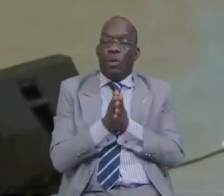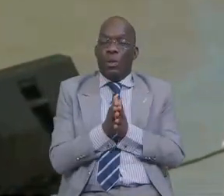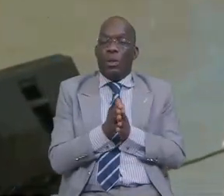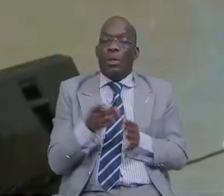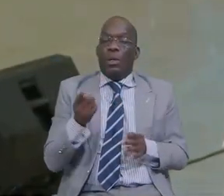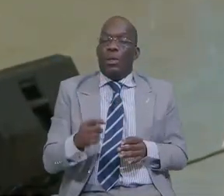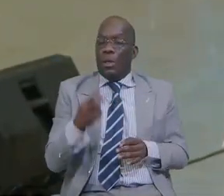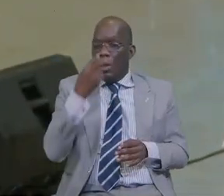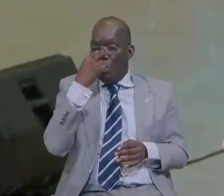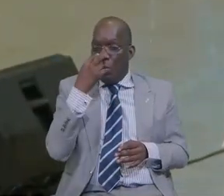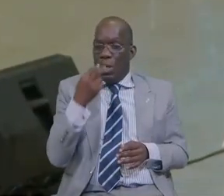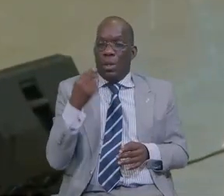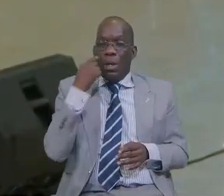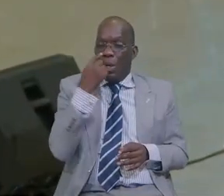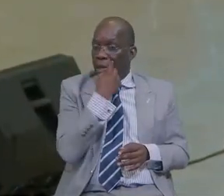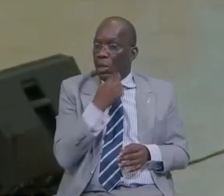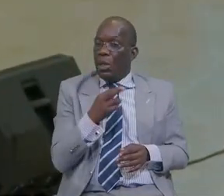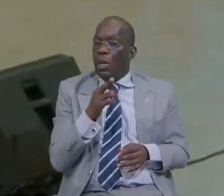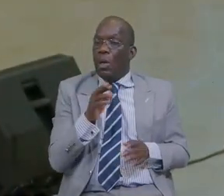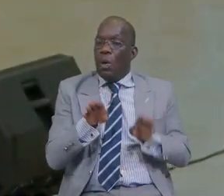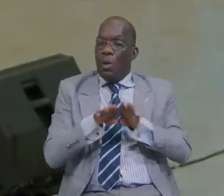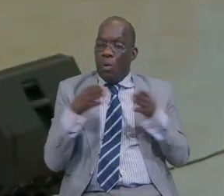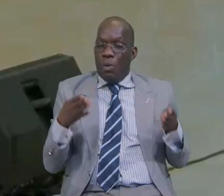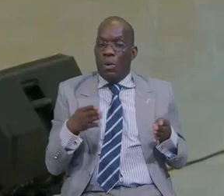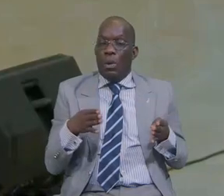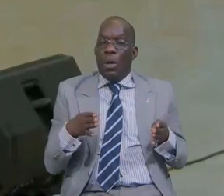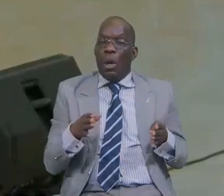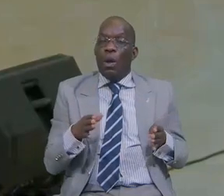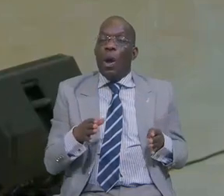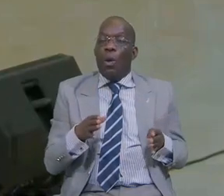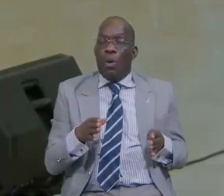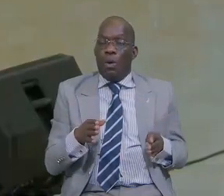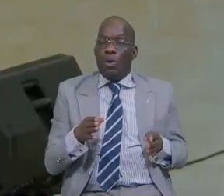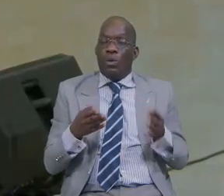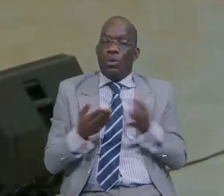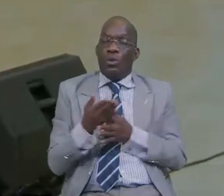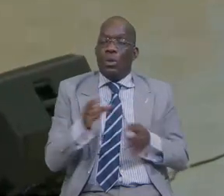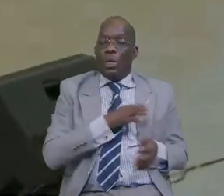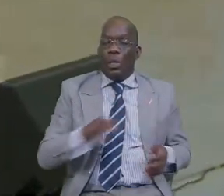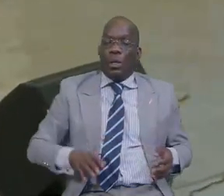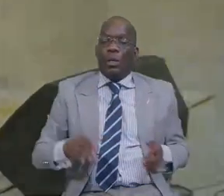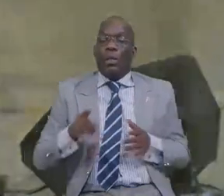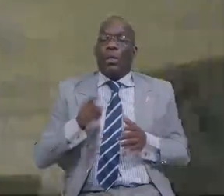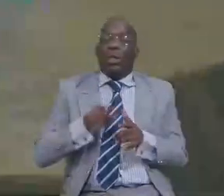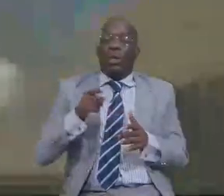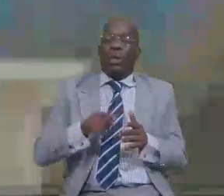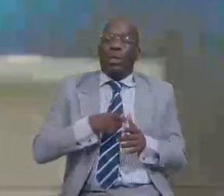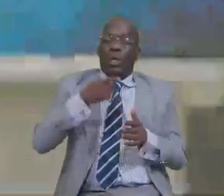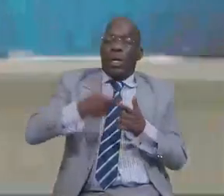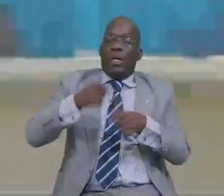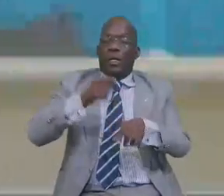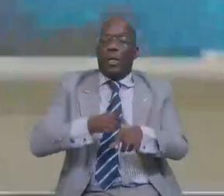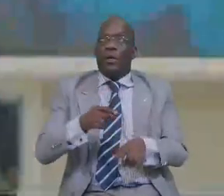les yeux aveugles sont ouverts, ils étaient contents. Oh, les yeux s'ouvrent à travers Christ. Et la prochaine